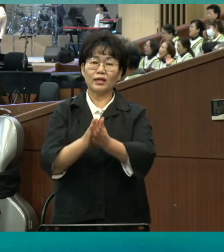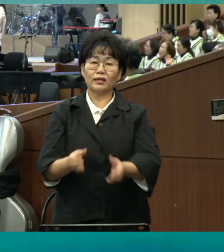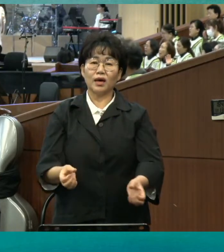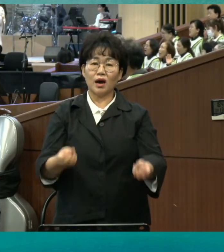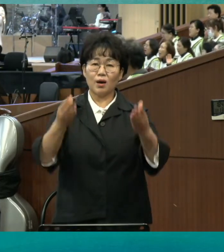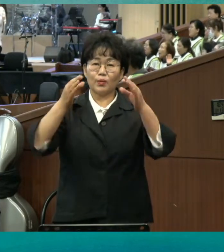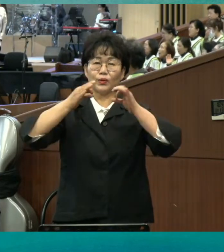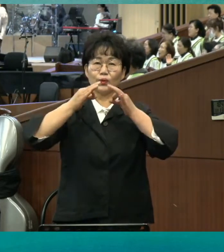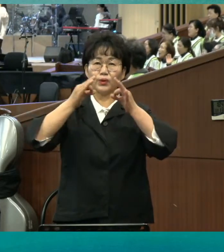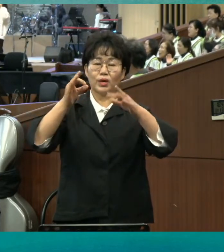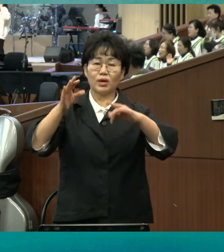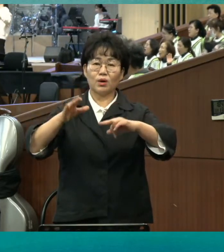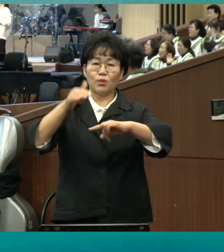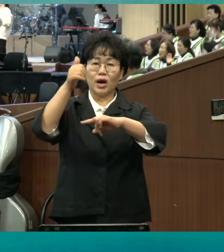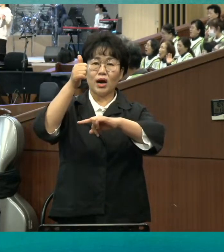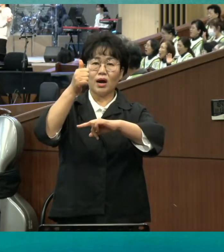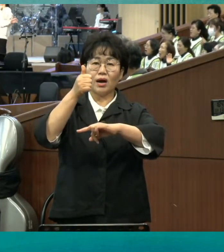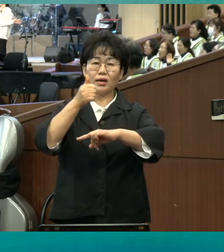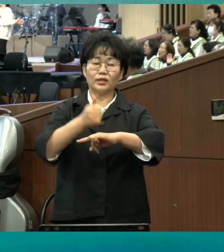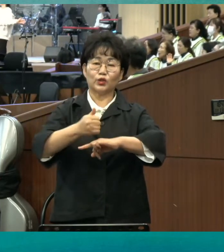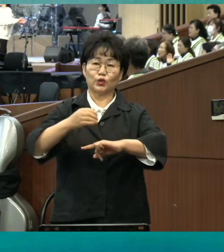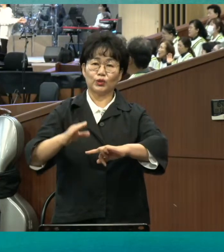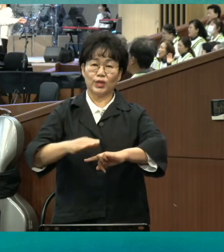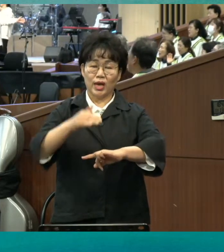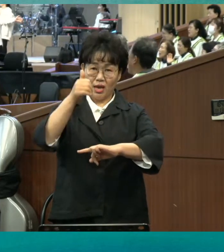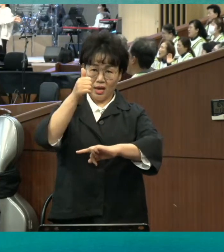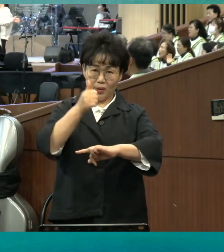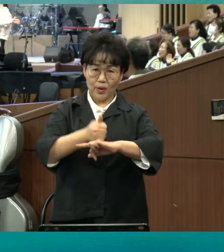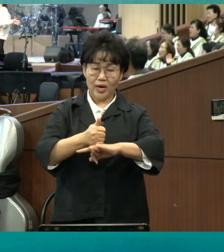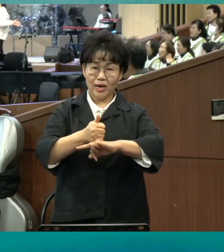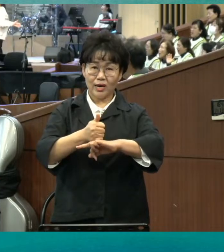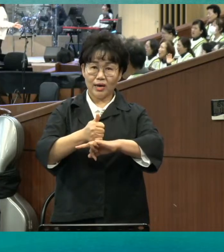호산나 불러 왕중의 왕